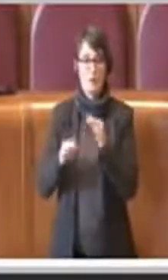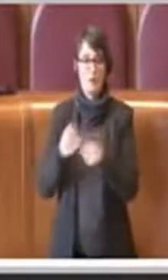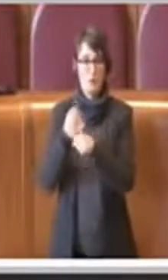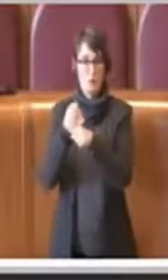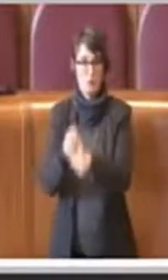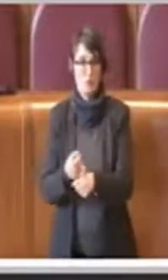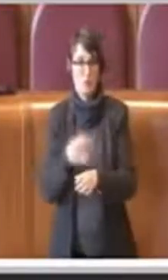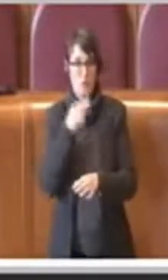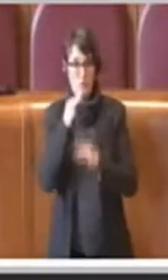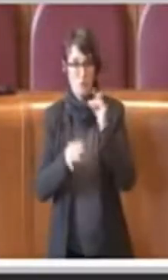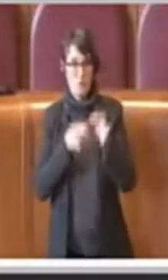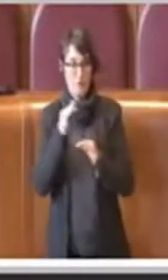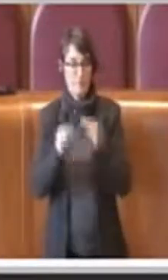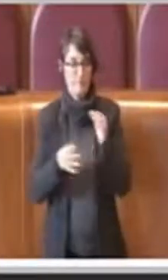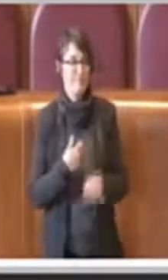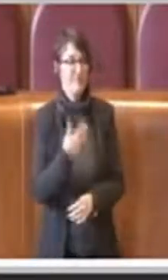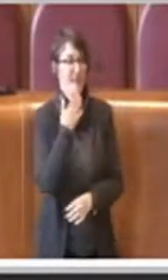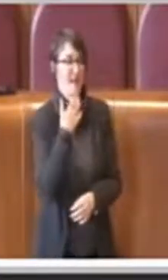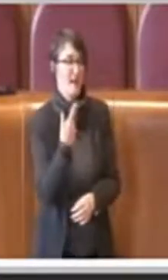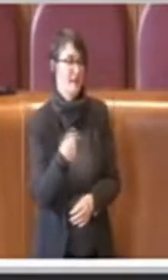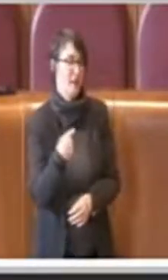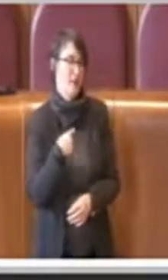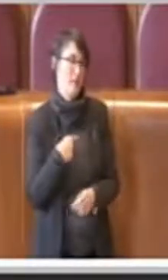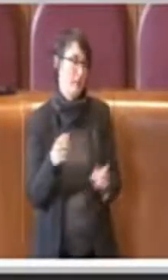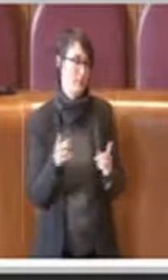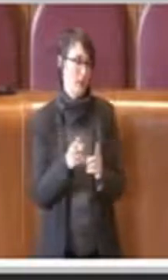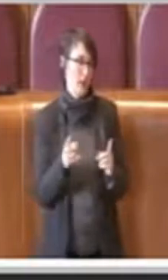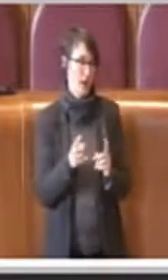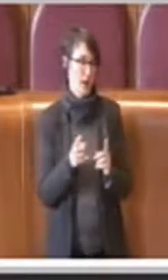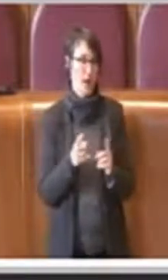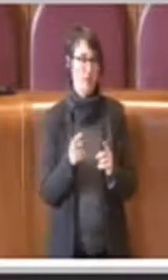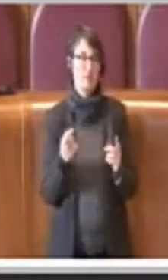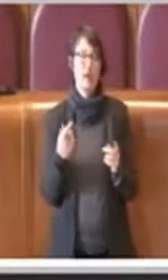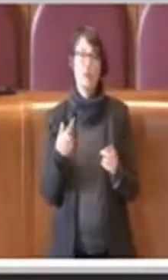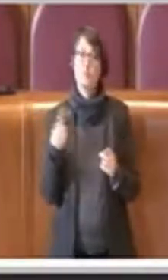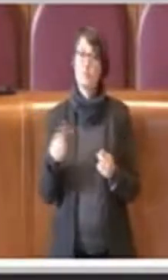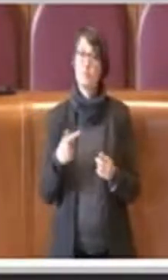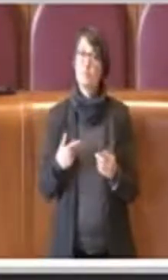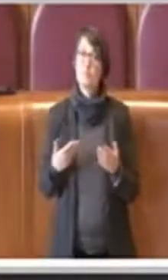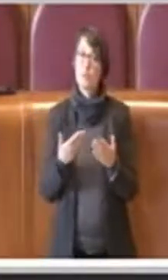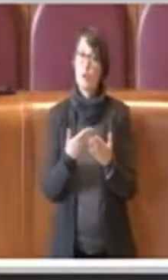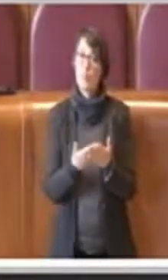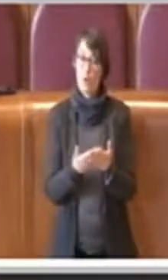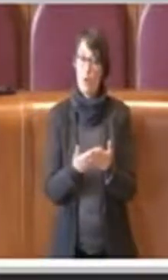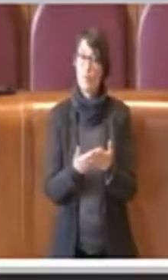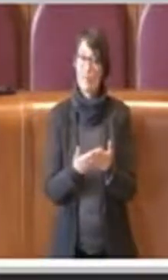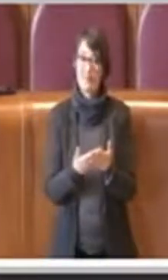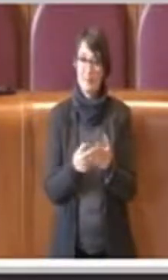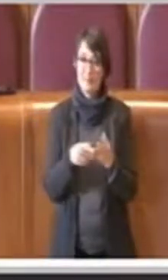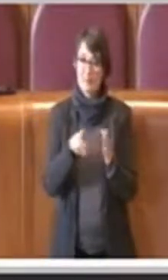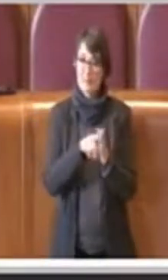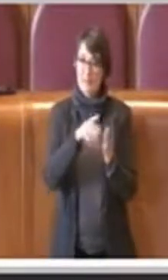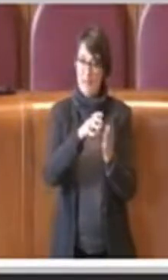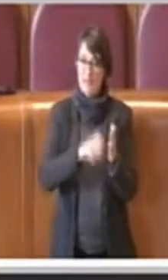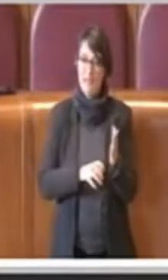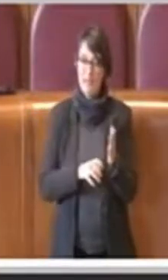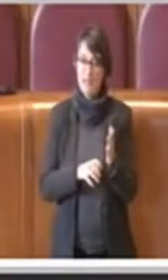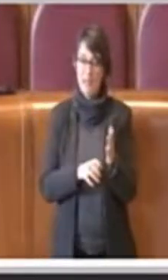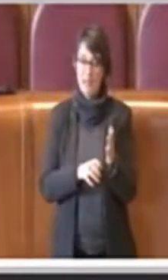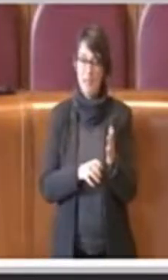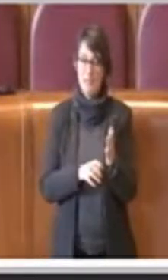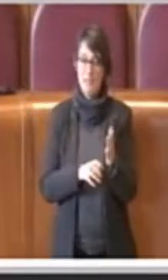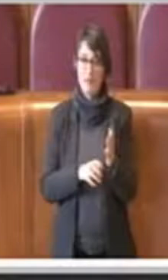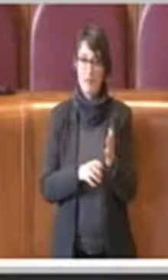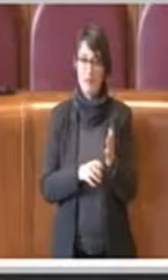Grazie Presidente, molto meno. Questa proposta di delibera che